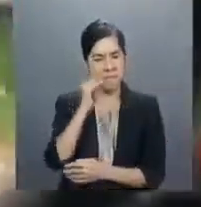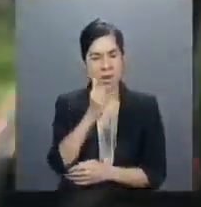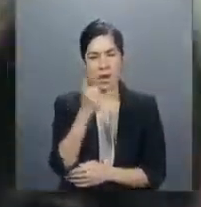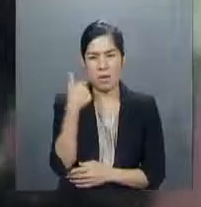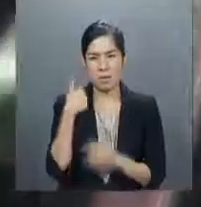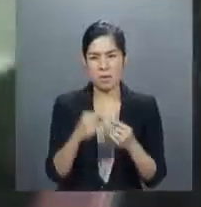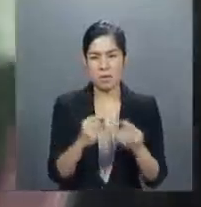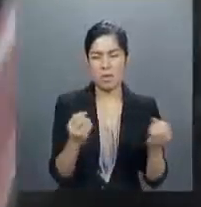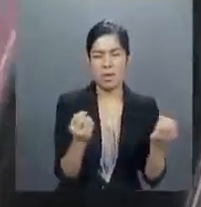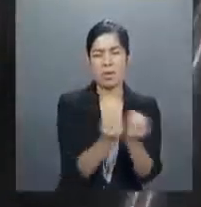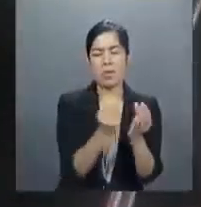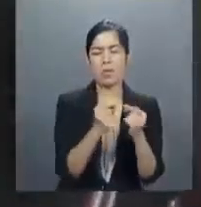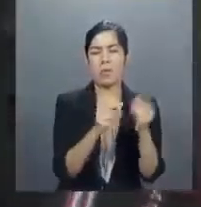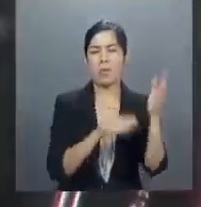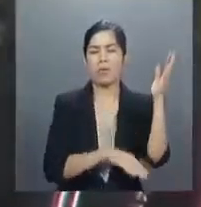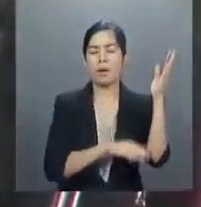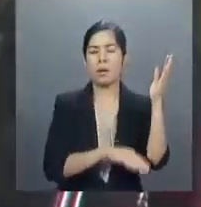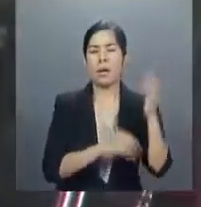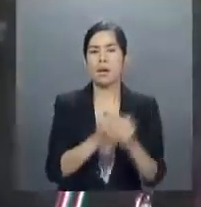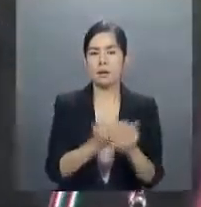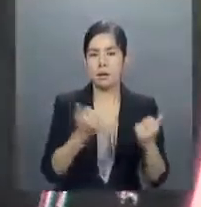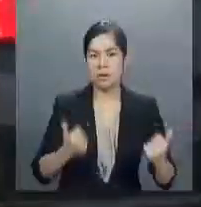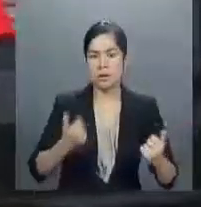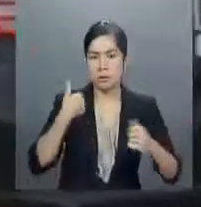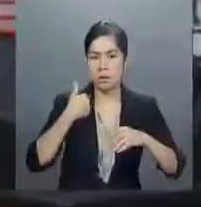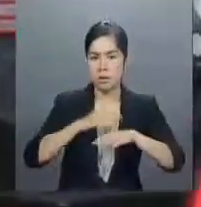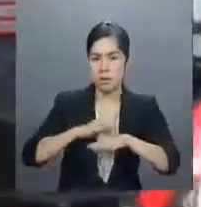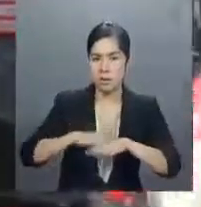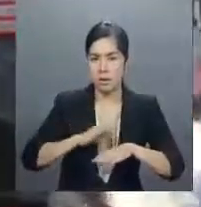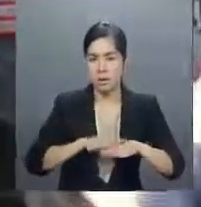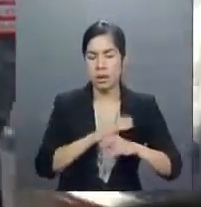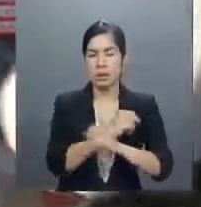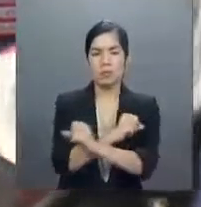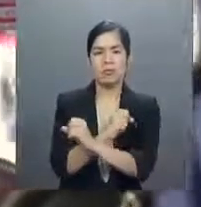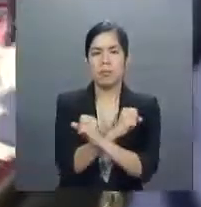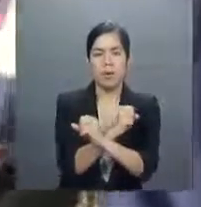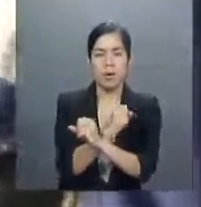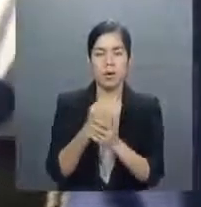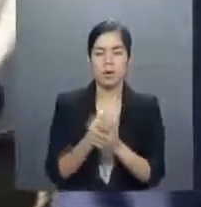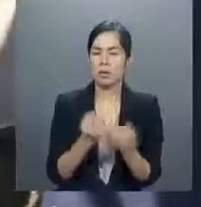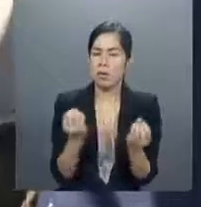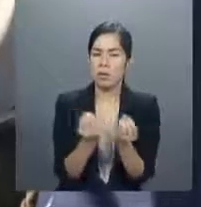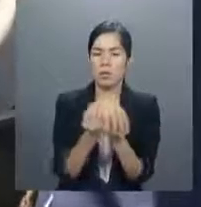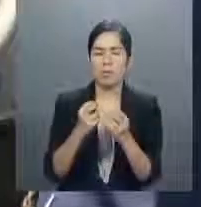จึงได้กำชับทุกหน่วยงานเพิ่มความเข้มงวดป้องกันการก่อเหตุในช่วงนี้ด้วยค่ะ